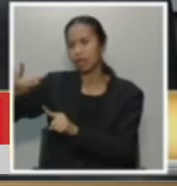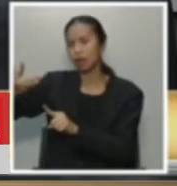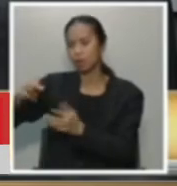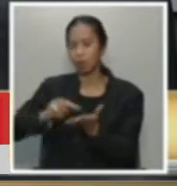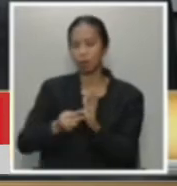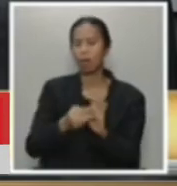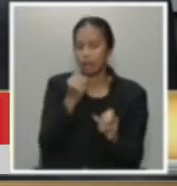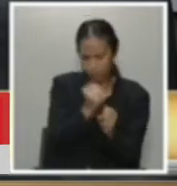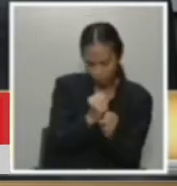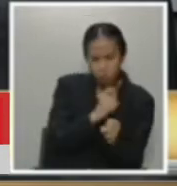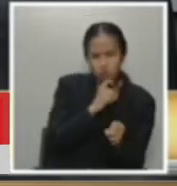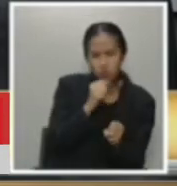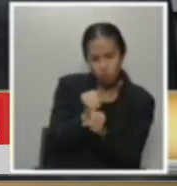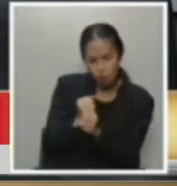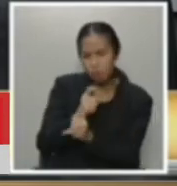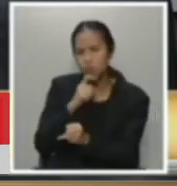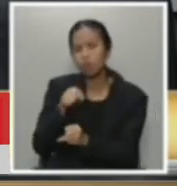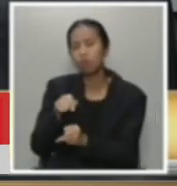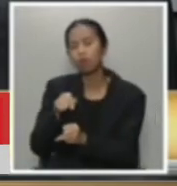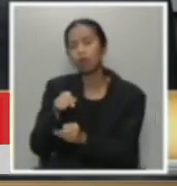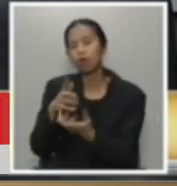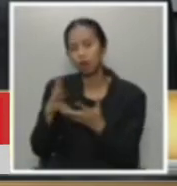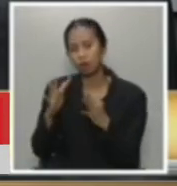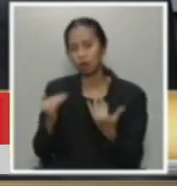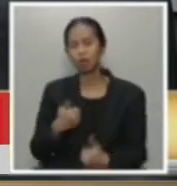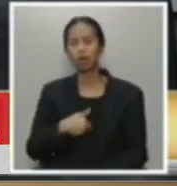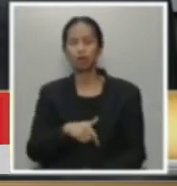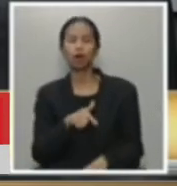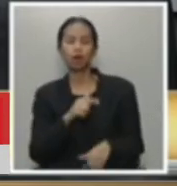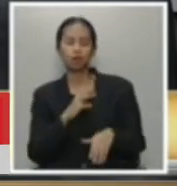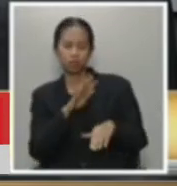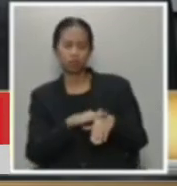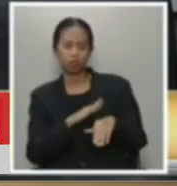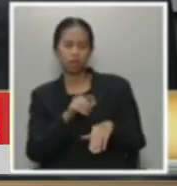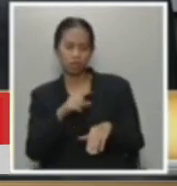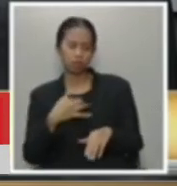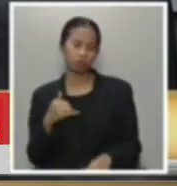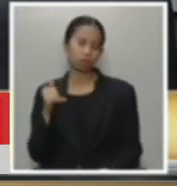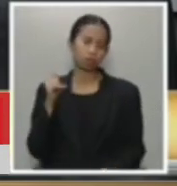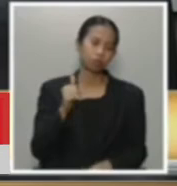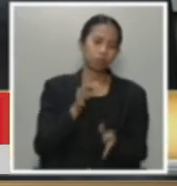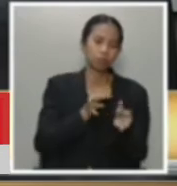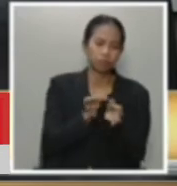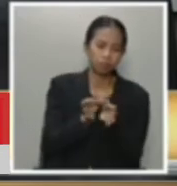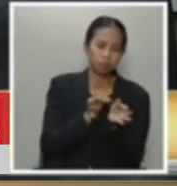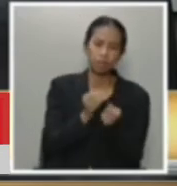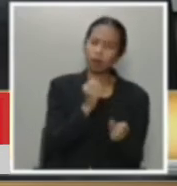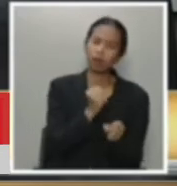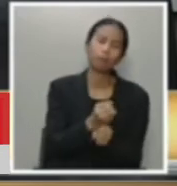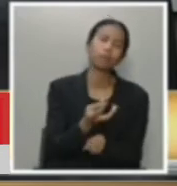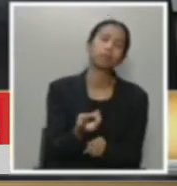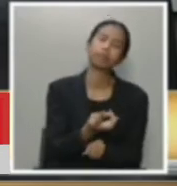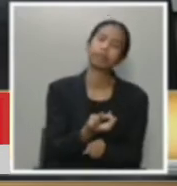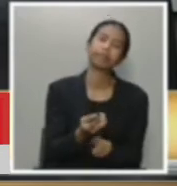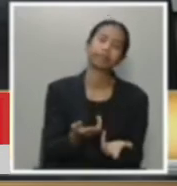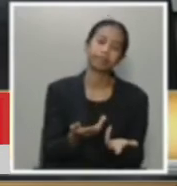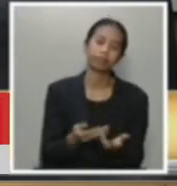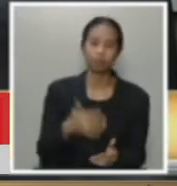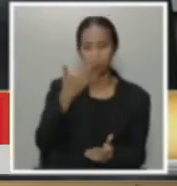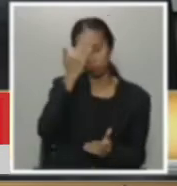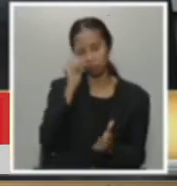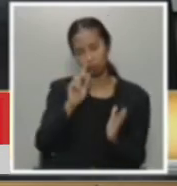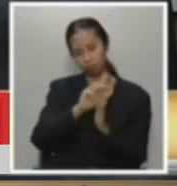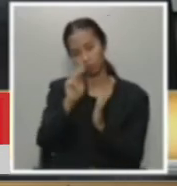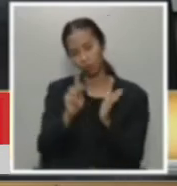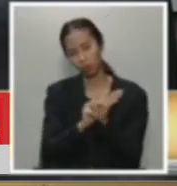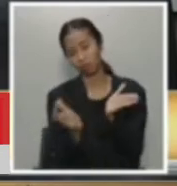แต่ว่าผมถึงบอกว่าการปฏิรูปต่างๆผมเห็นใจท่านทั้งหลายที่มาชี้แจงนะท่านทำได้เท่านี้ล่ะครับเพราะกฎหมายมันบอกเท่